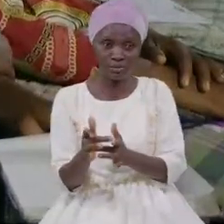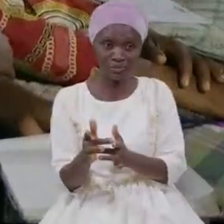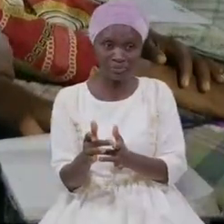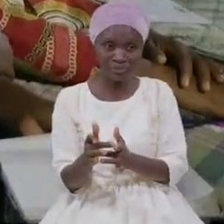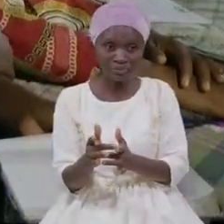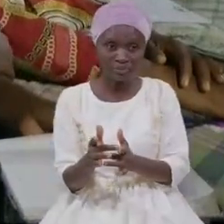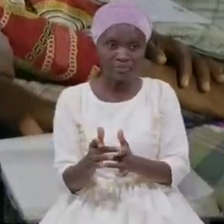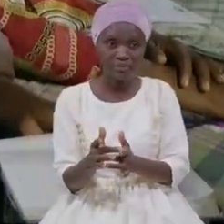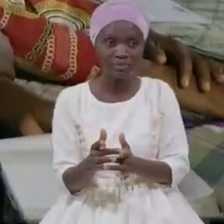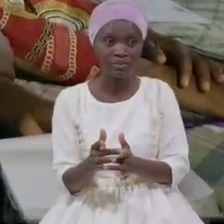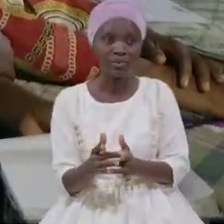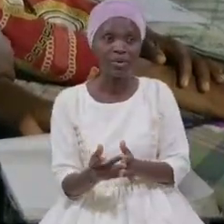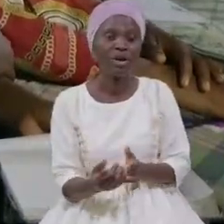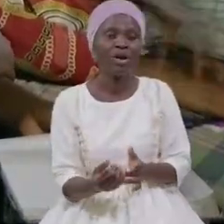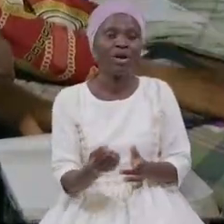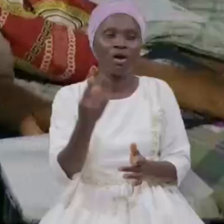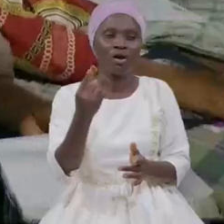bois.